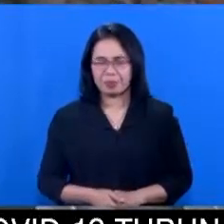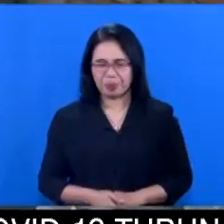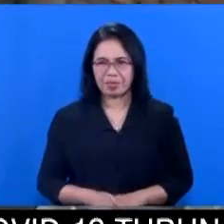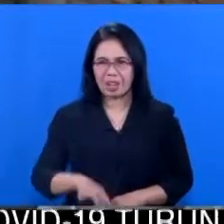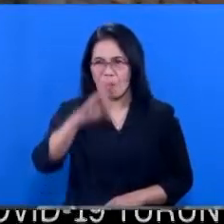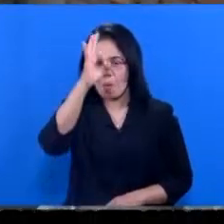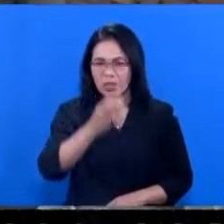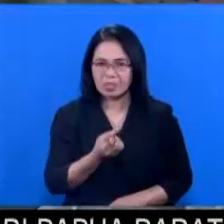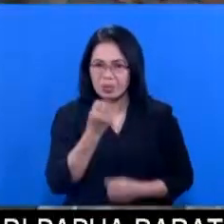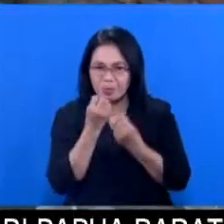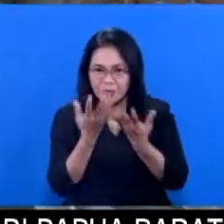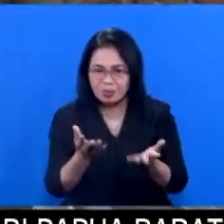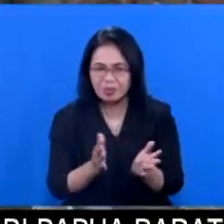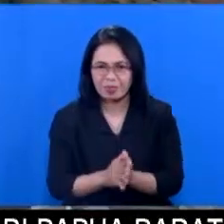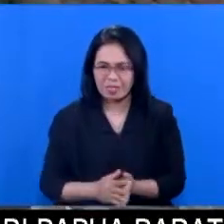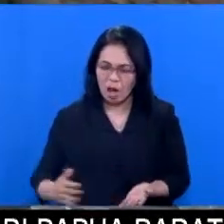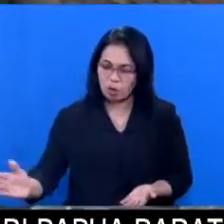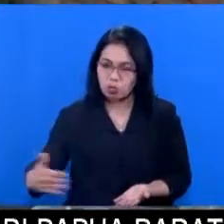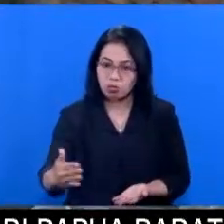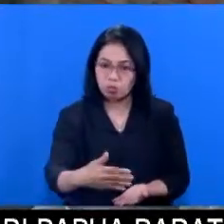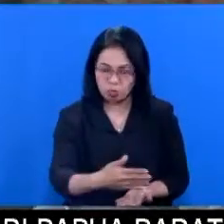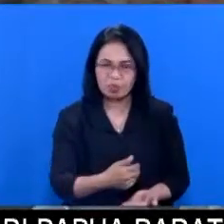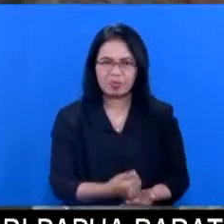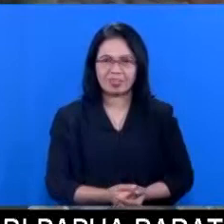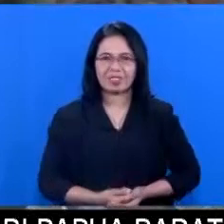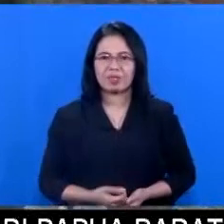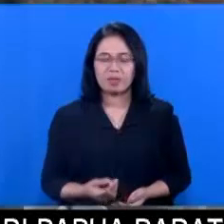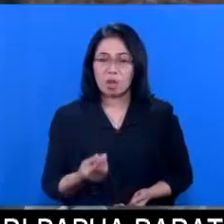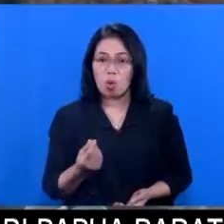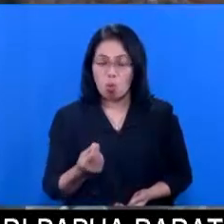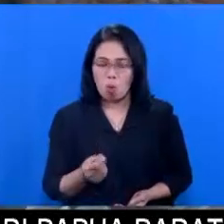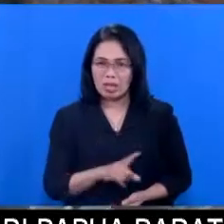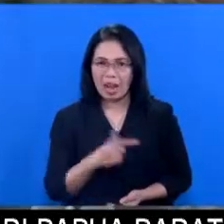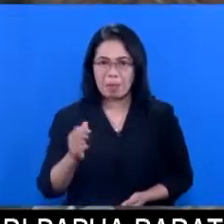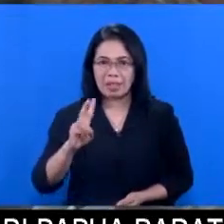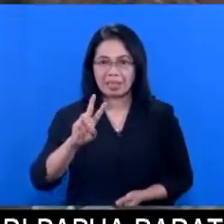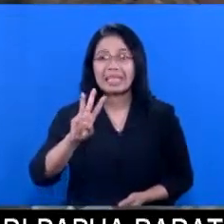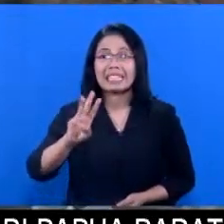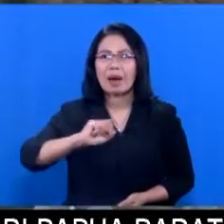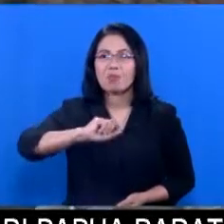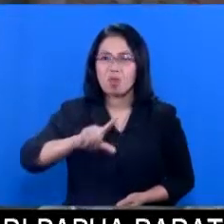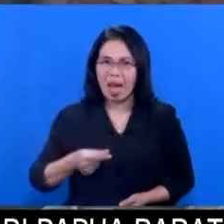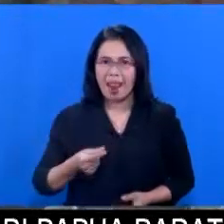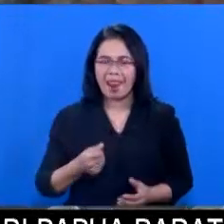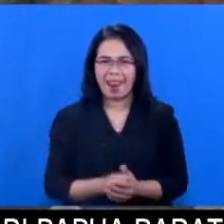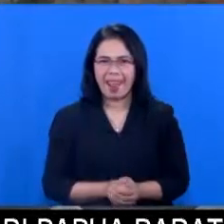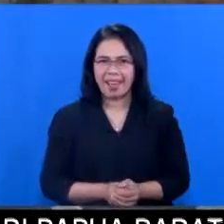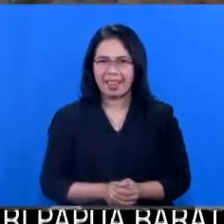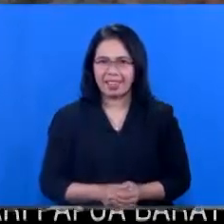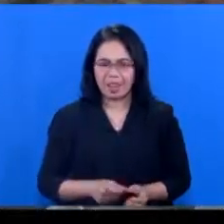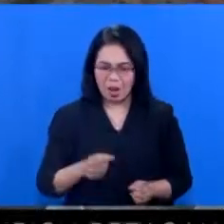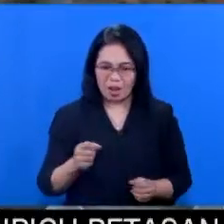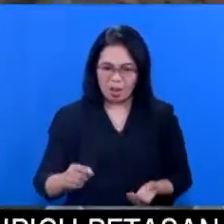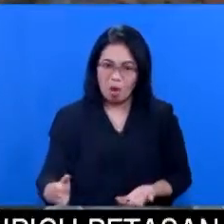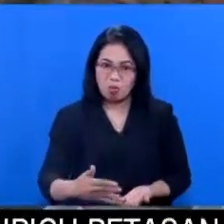kurban. Jadi kita sisihkan rezeki kita untuk membantu sesama. Karena kita tahu bahwa dalam